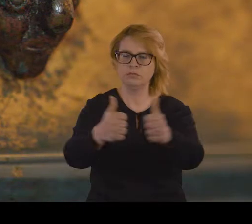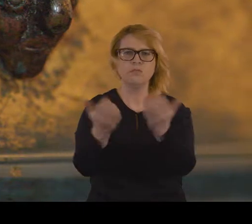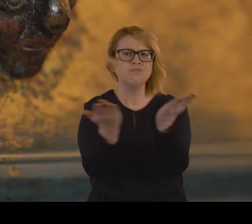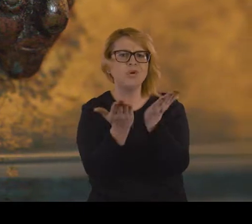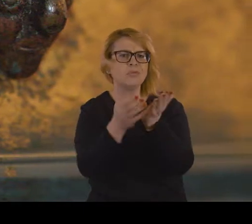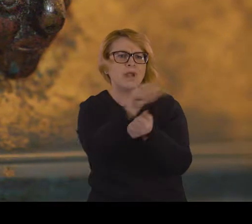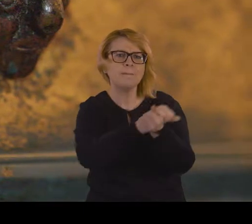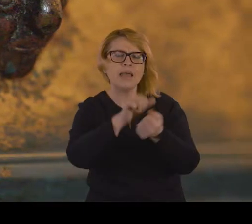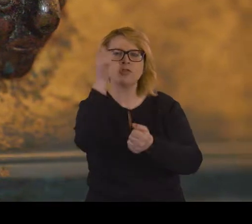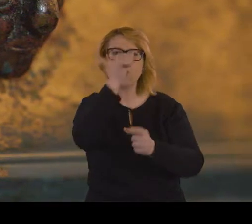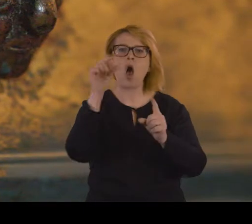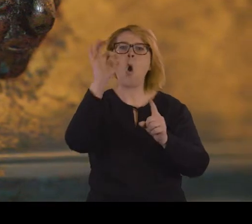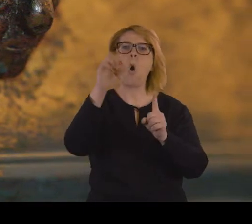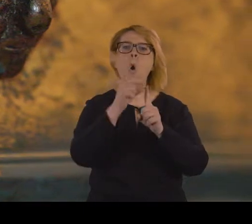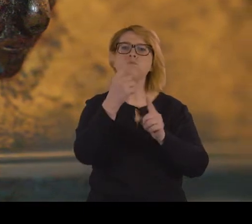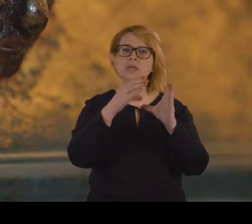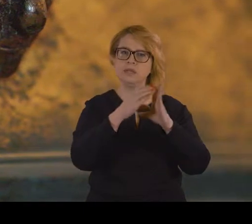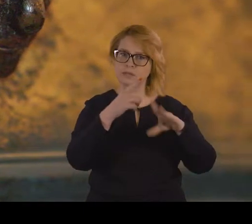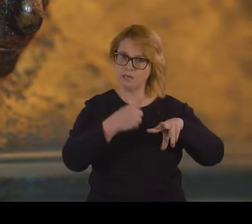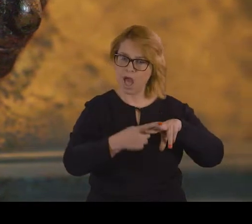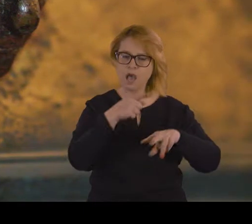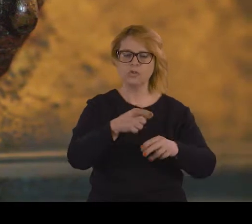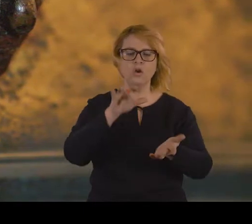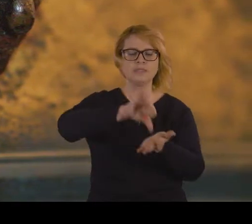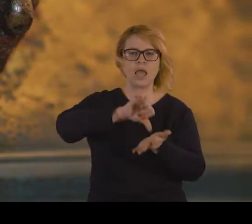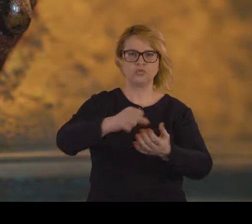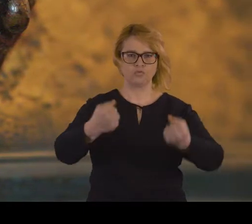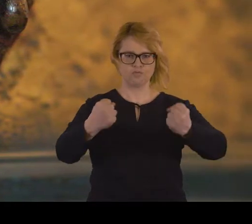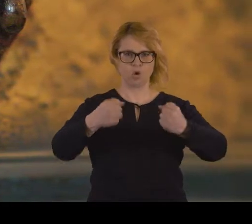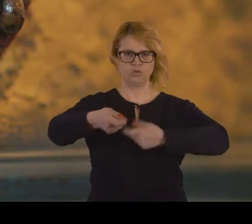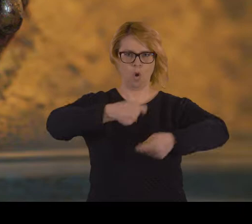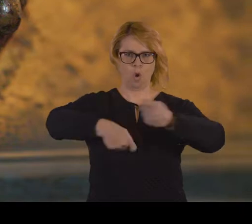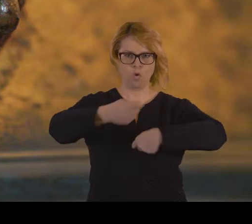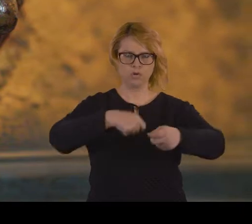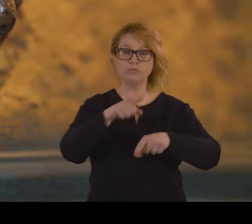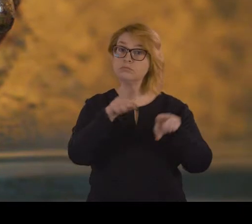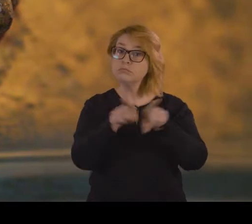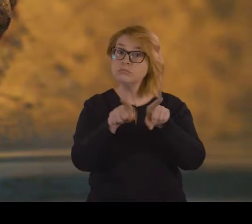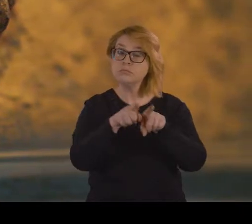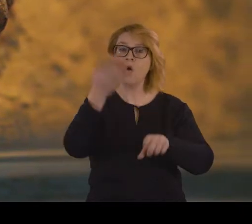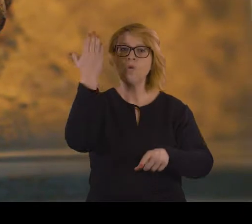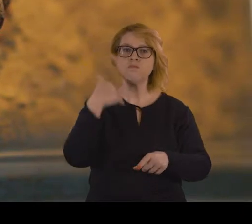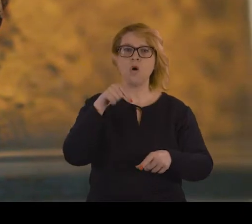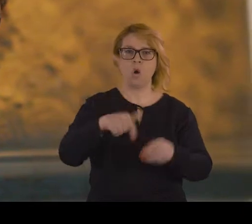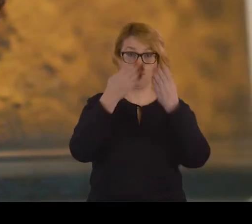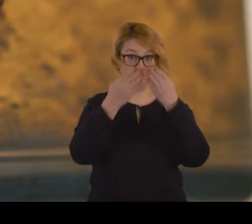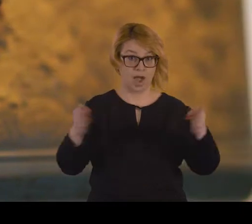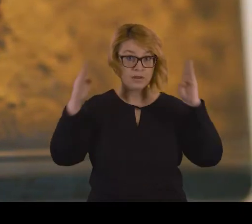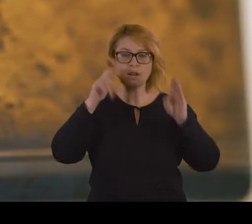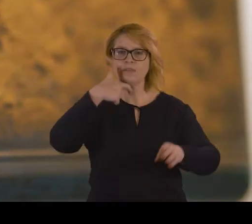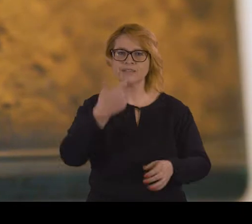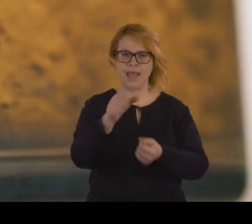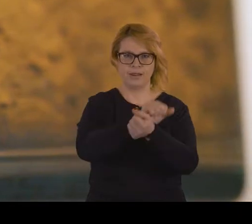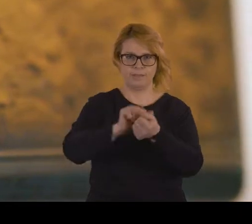ktoré nazývame oppidá. Tie boli centrami moci a obchodu. Takéto oppidum sa nachádzalo napríklad